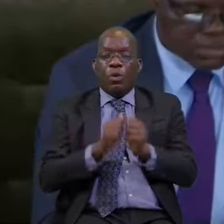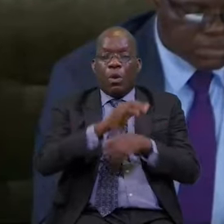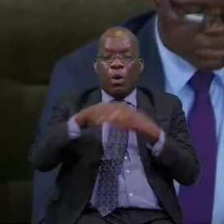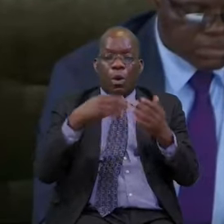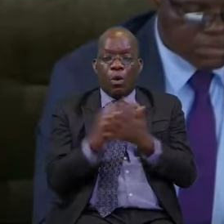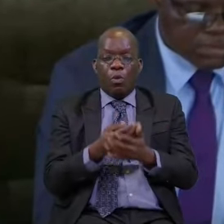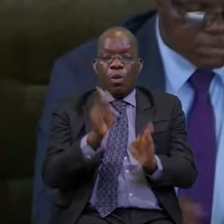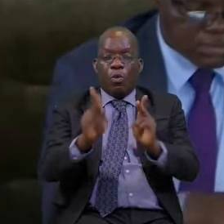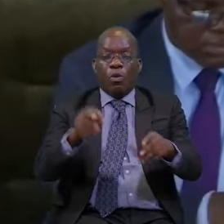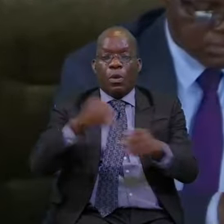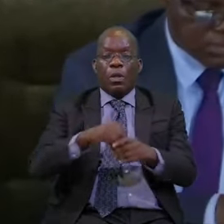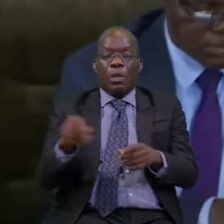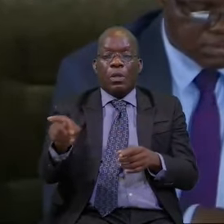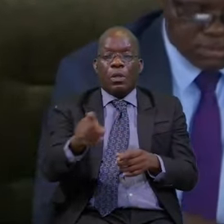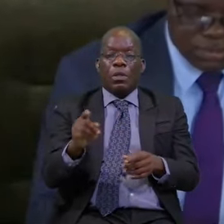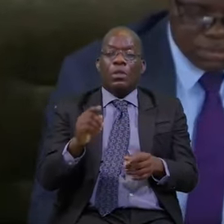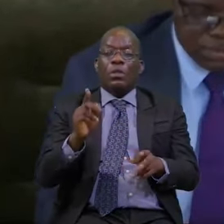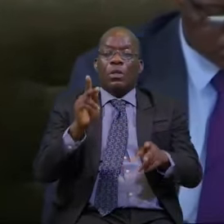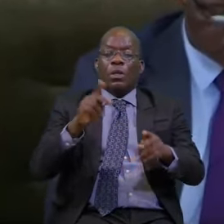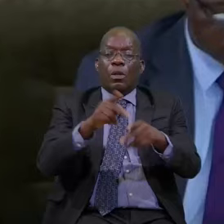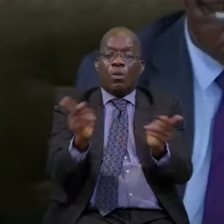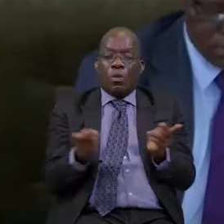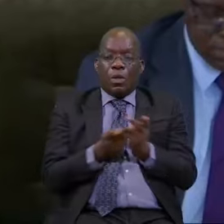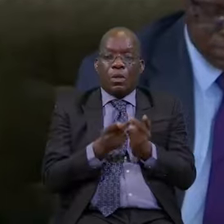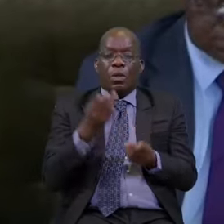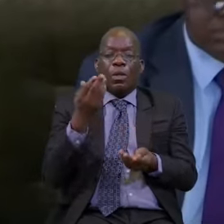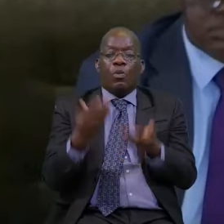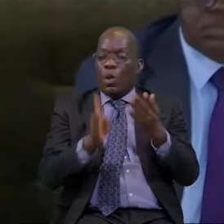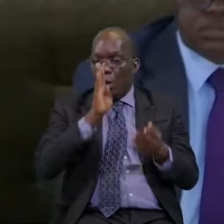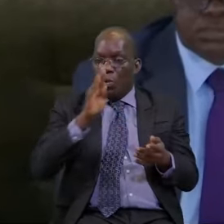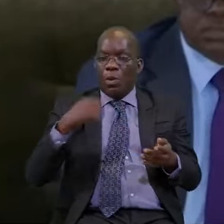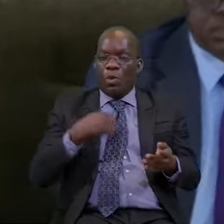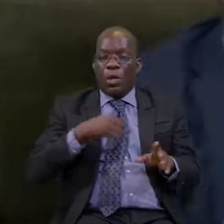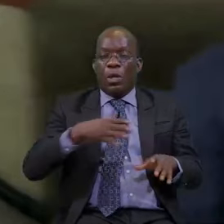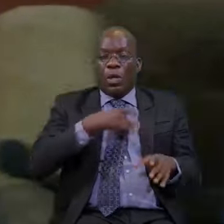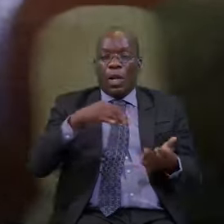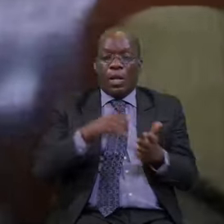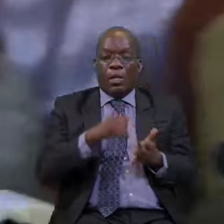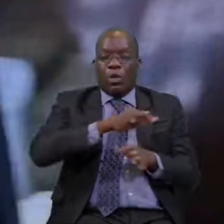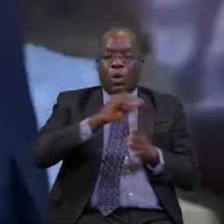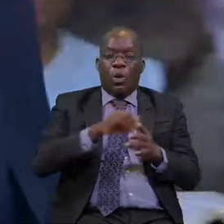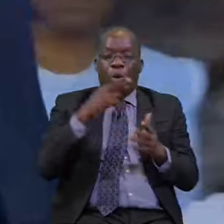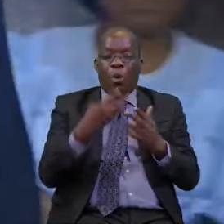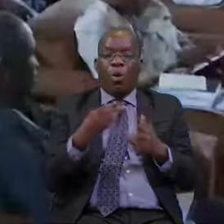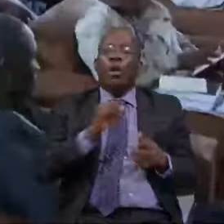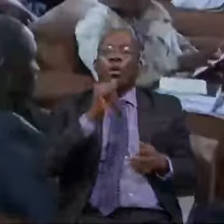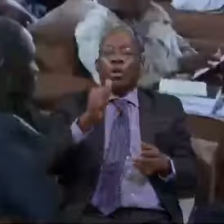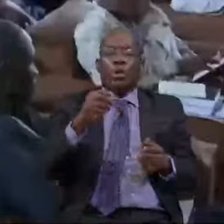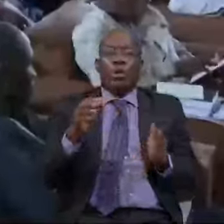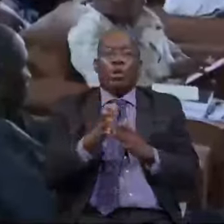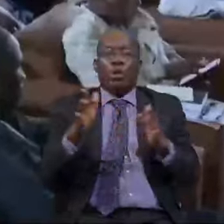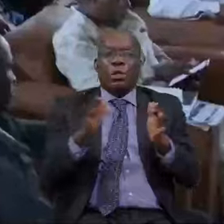gens. Il disait que nous l'aimons, qu'on l'aime ou pas, que